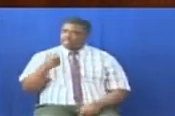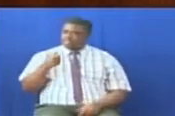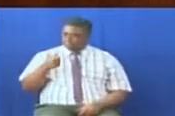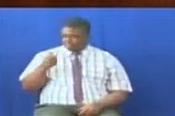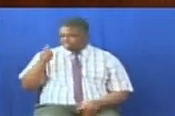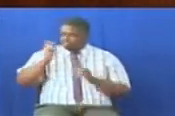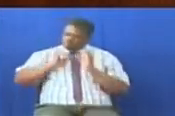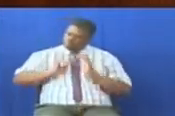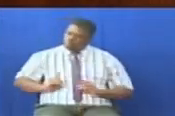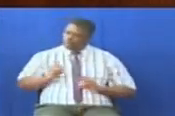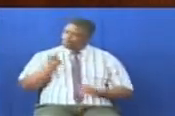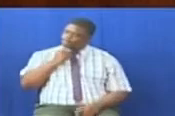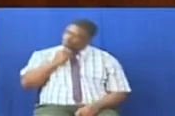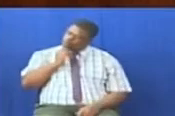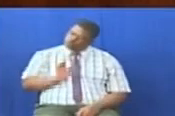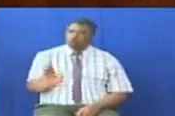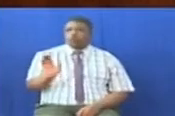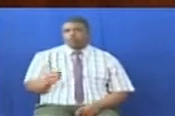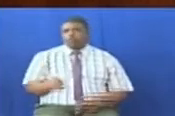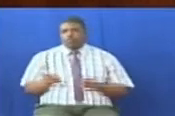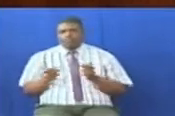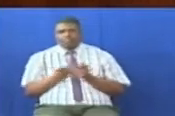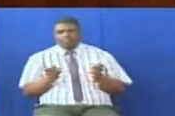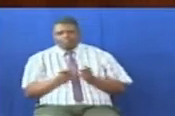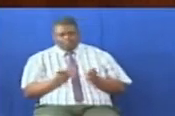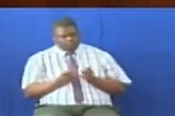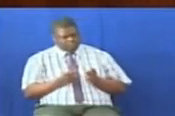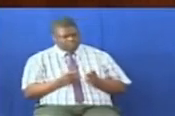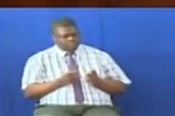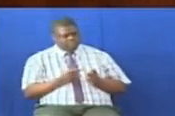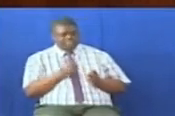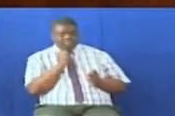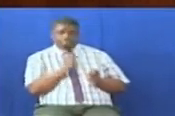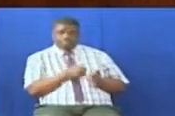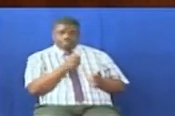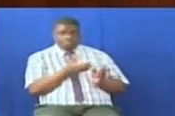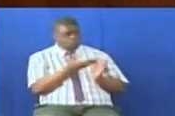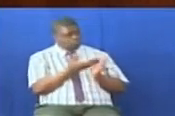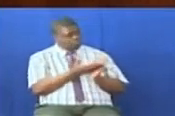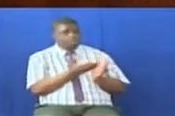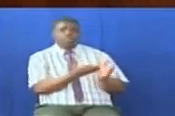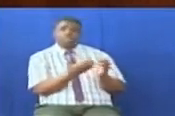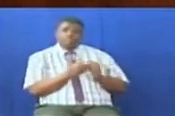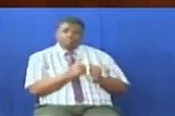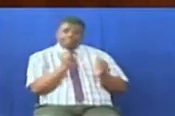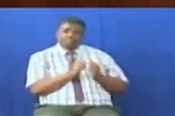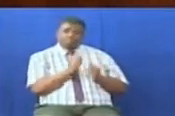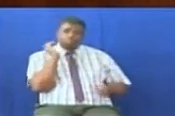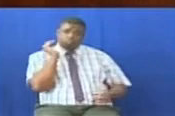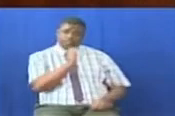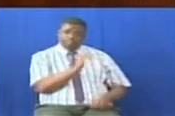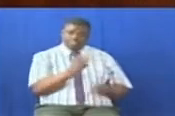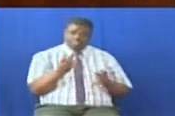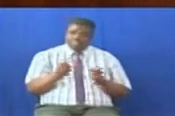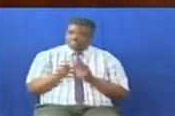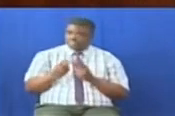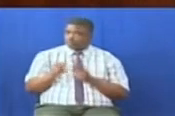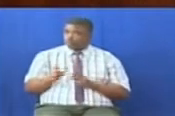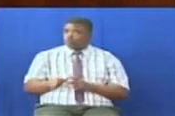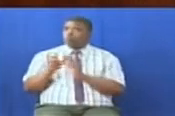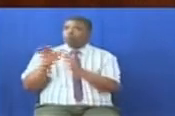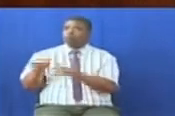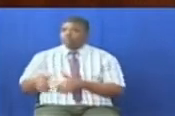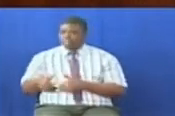Lakini Mheshimiwa Naibu Spika, niombe pia, kwa kuwa tunajua wanahitaji pia vyombo vya usafiri kama ambavyo wabunge tunahitaji,